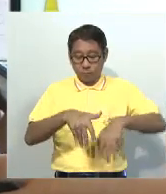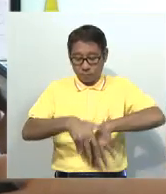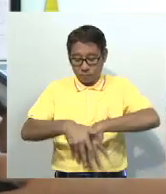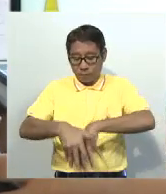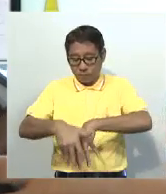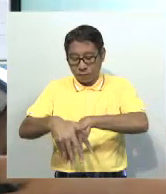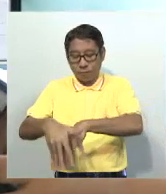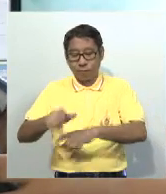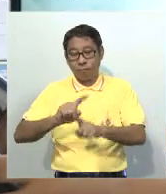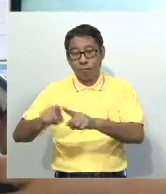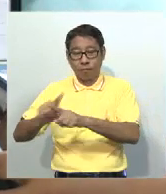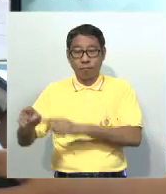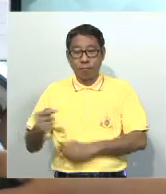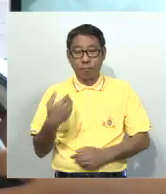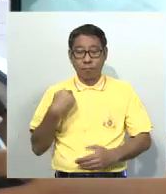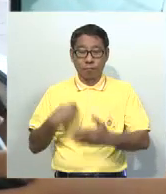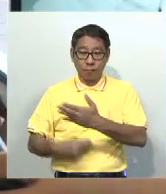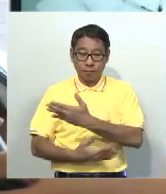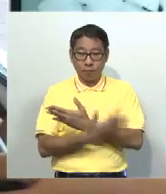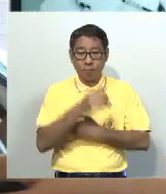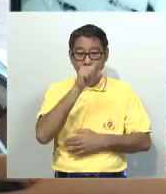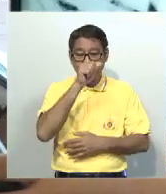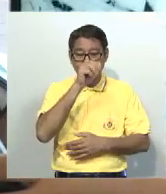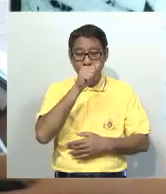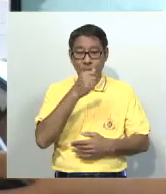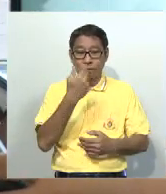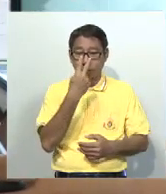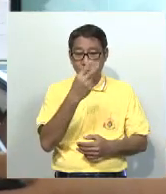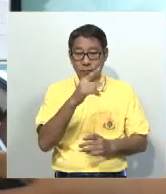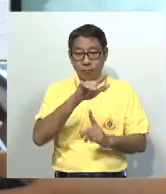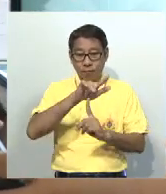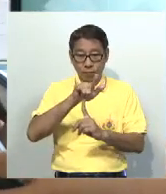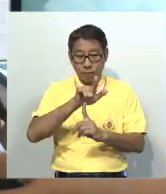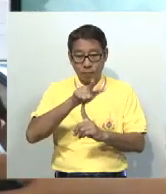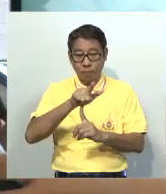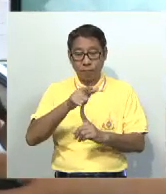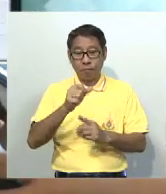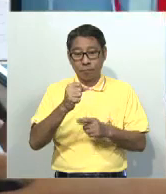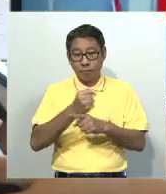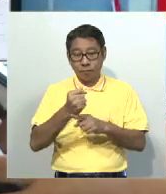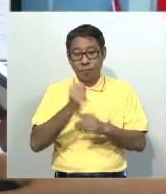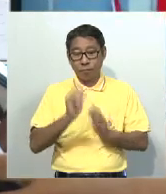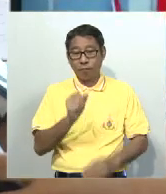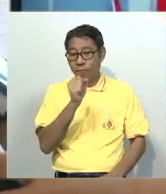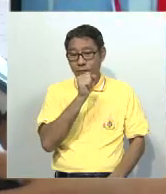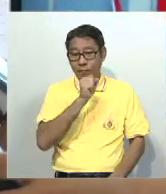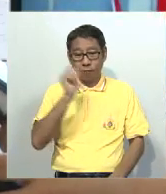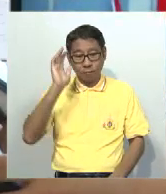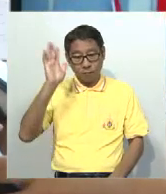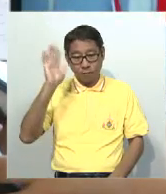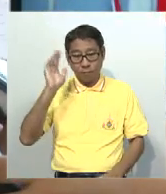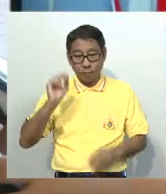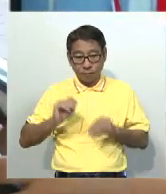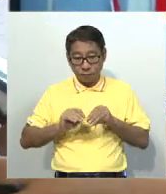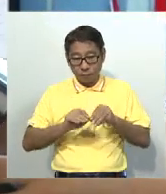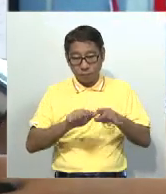ด้วยนะครับเราก็เลยถือโอกาสวันนี้ทดสอบสัญญาณของเราเช่นเดียวกันก็ซ้อมผู้บรรยายด้วยนะครับแล้วก็มีการซ้